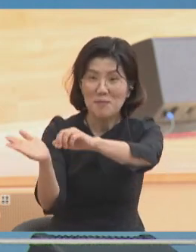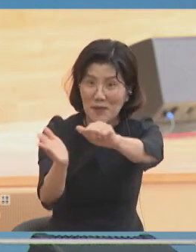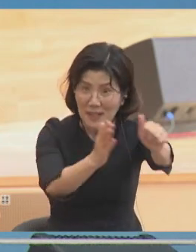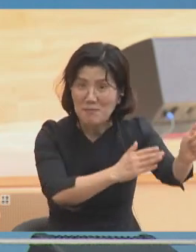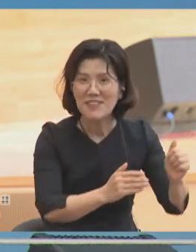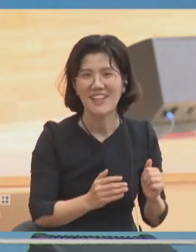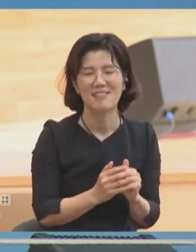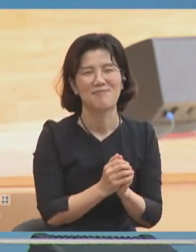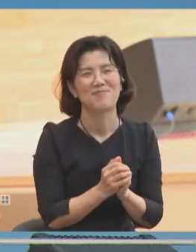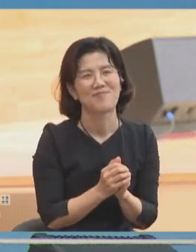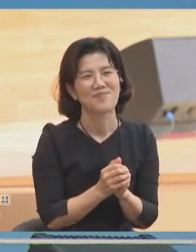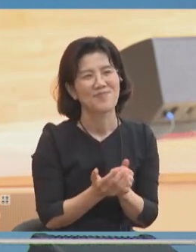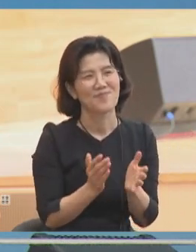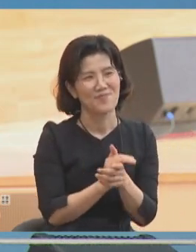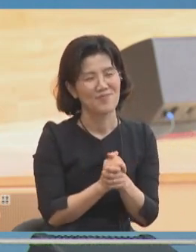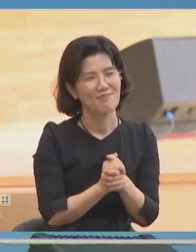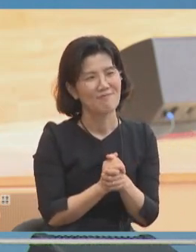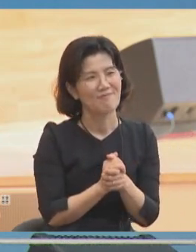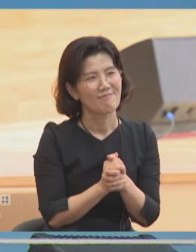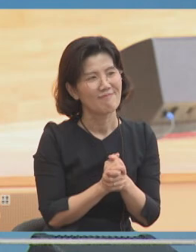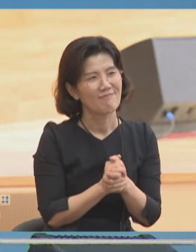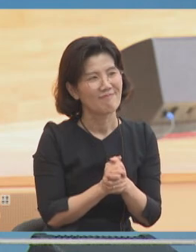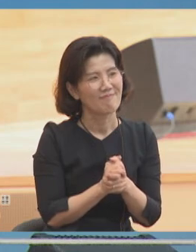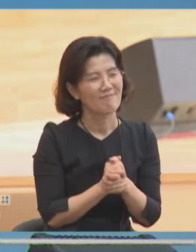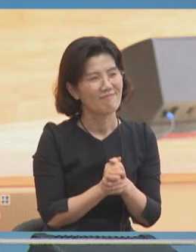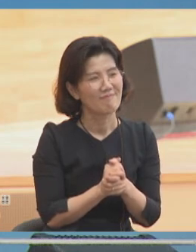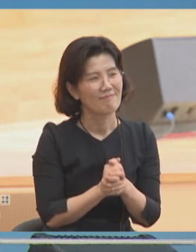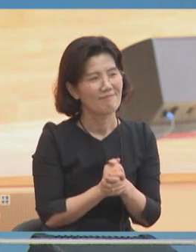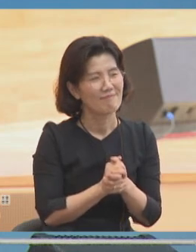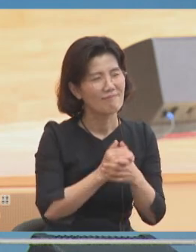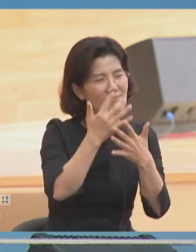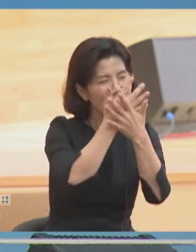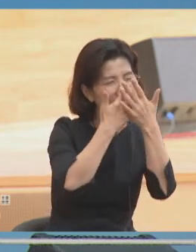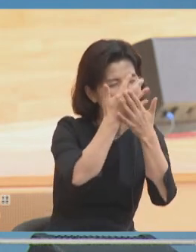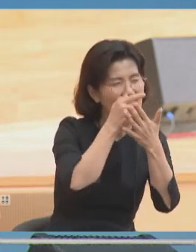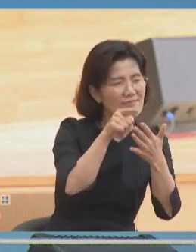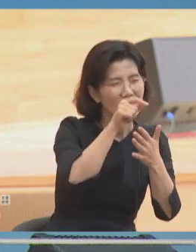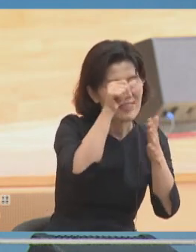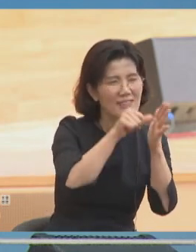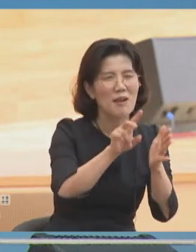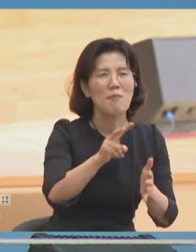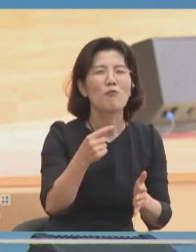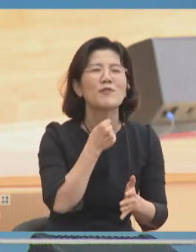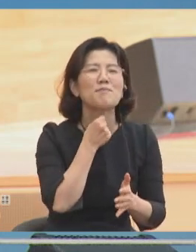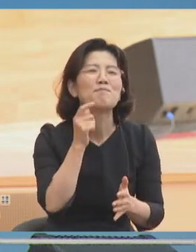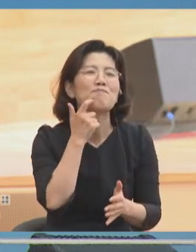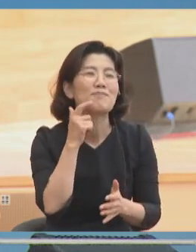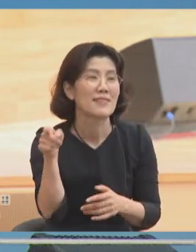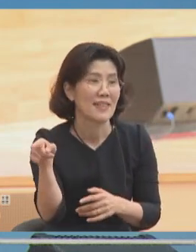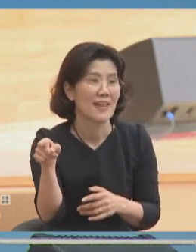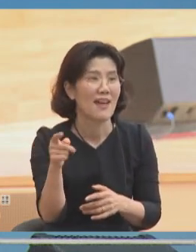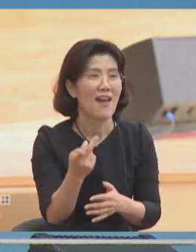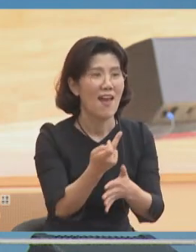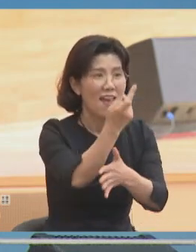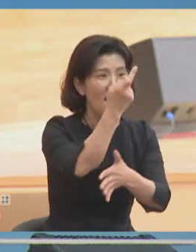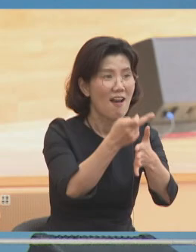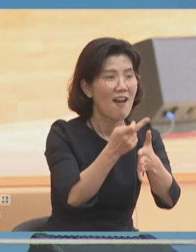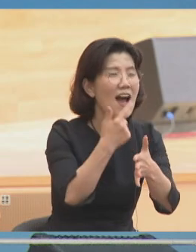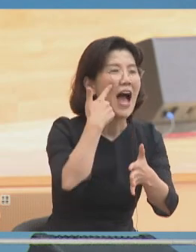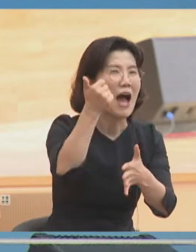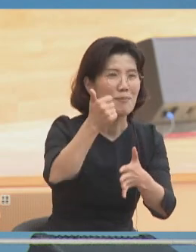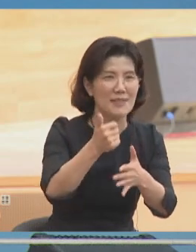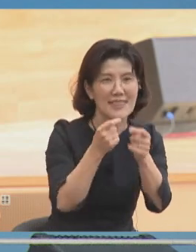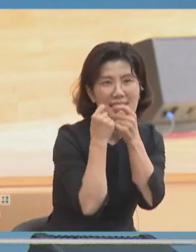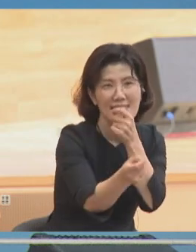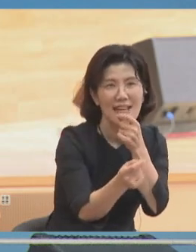축원합니다 아멘 여러분 불확실한이 생애를 바꾸고 싶었던 야곱 형과 아버지에게 사기까지